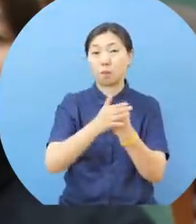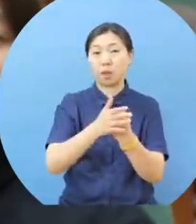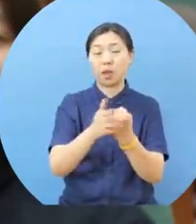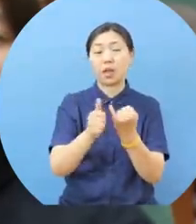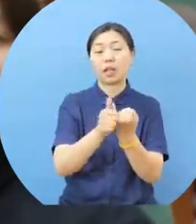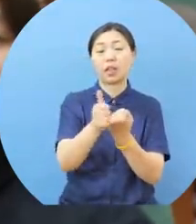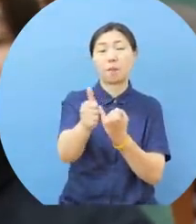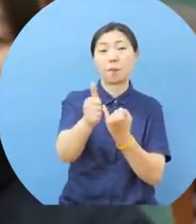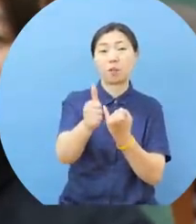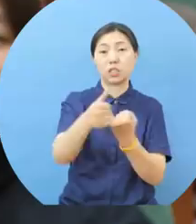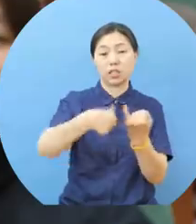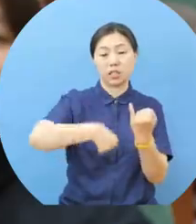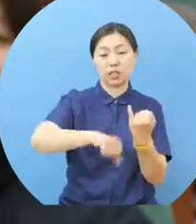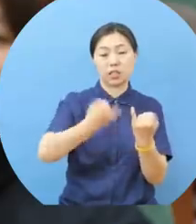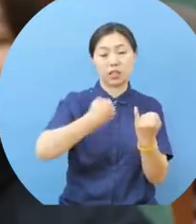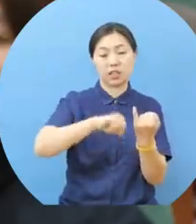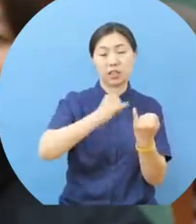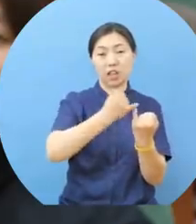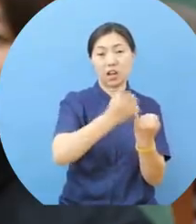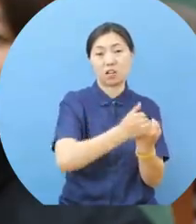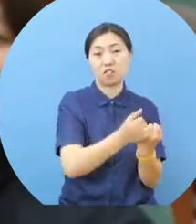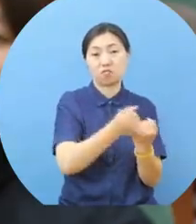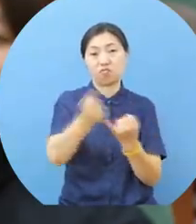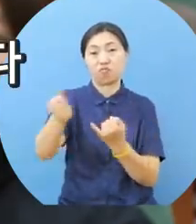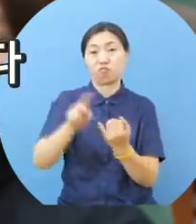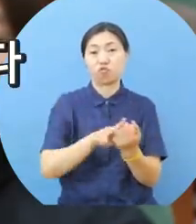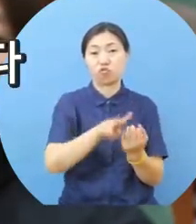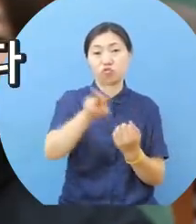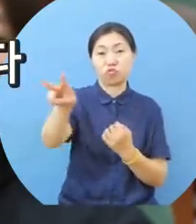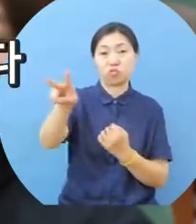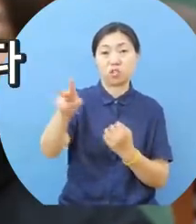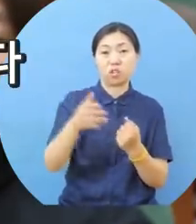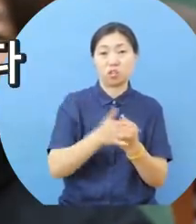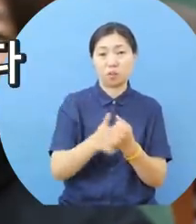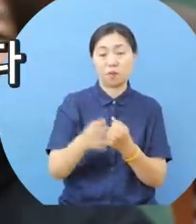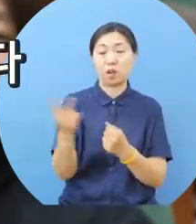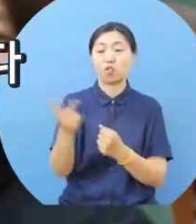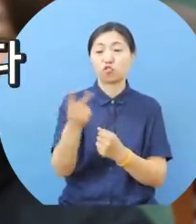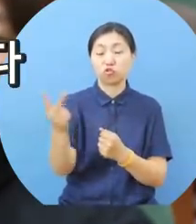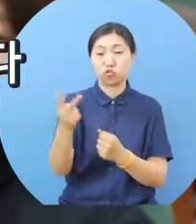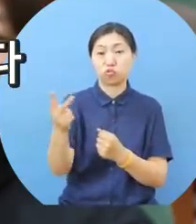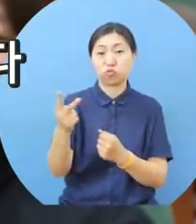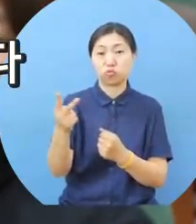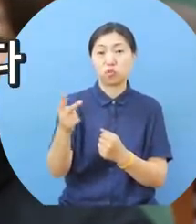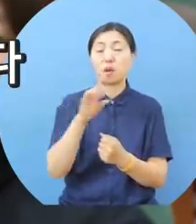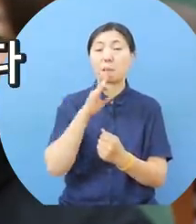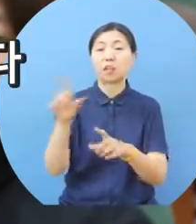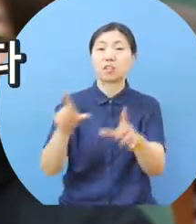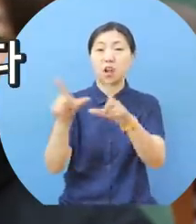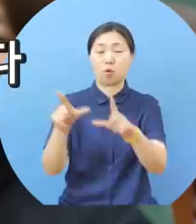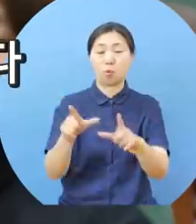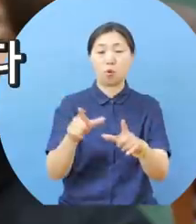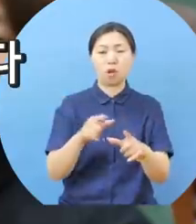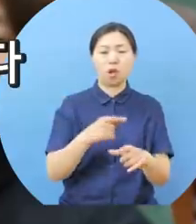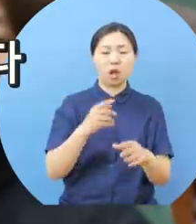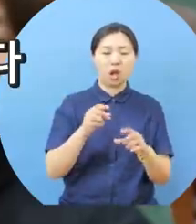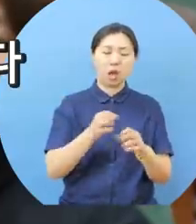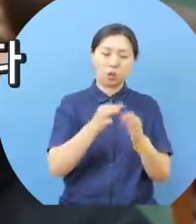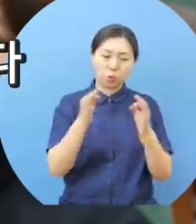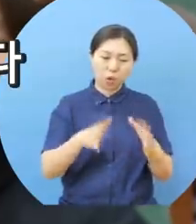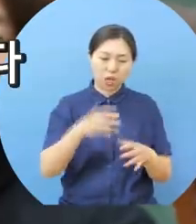지금은 남편 가능 연락도 하지 않고 지내고 입니다 한동안은 방황도 하고 정신과 치료도 좀 봤다